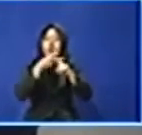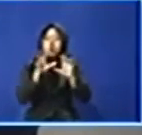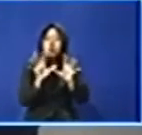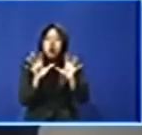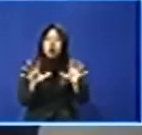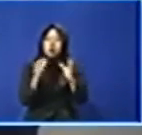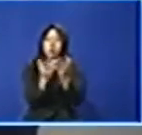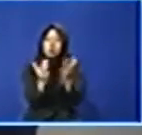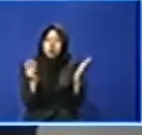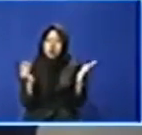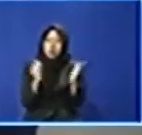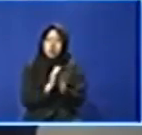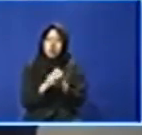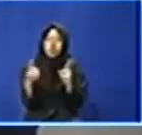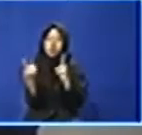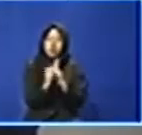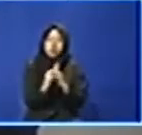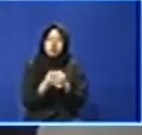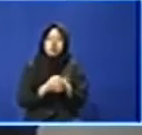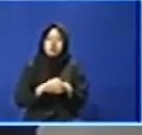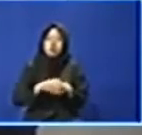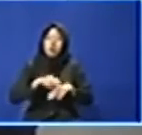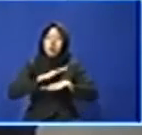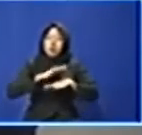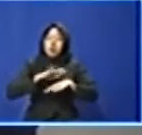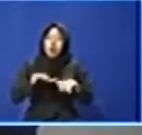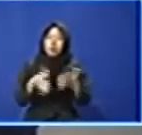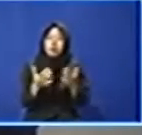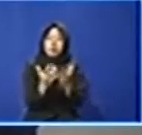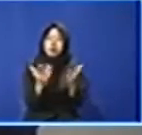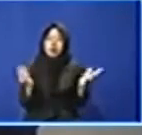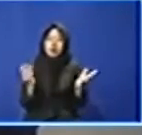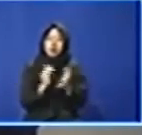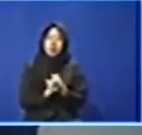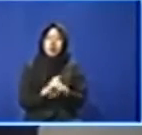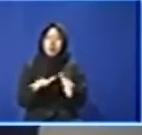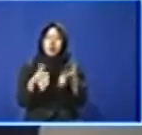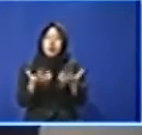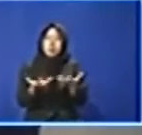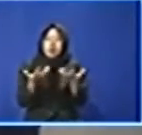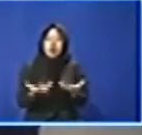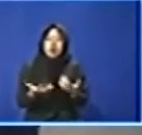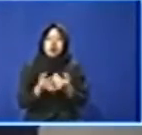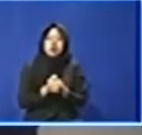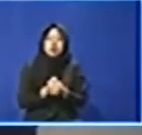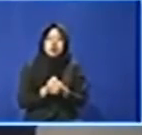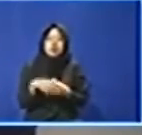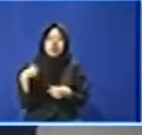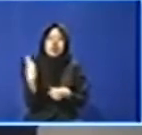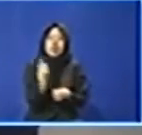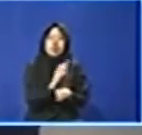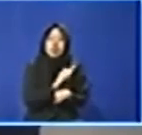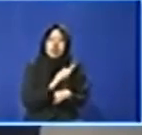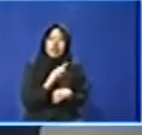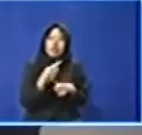oleh-oleh gila yang perlu kita lakukan di masyarakat adalah bagaimana kita mengusir